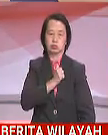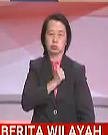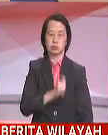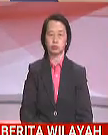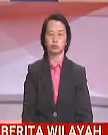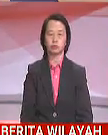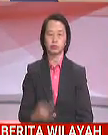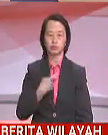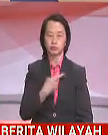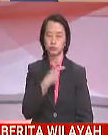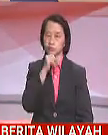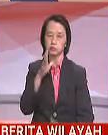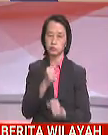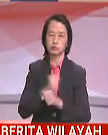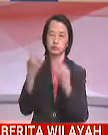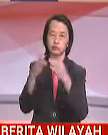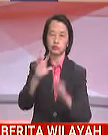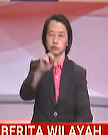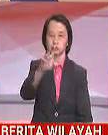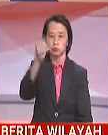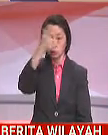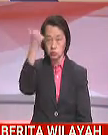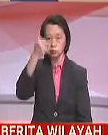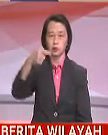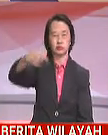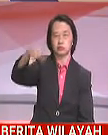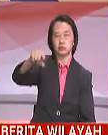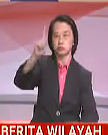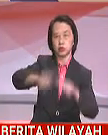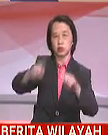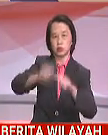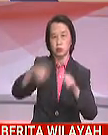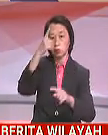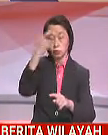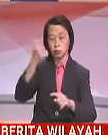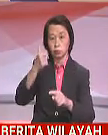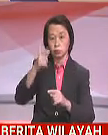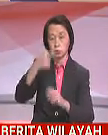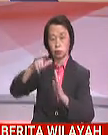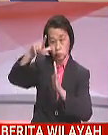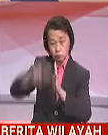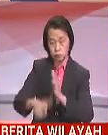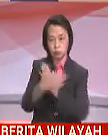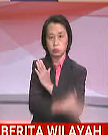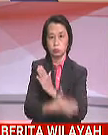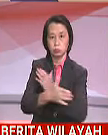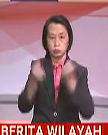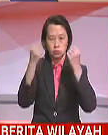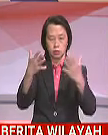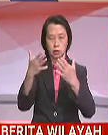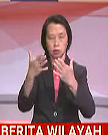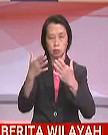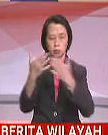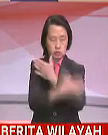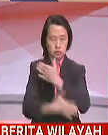No, we don't qualify because Malaysia doesn't qualify as a lower income countries. A lot of countries get the free